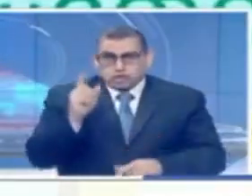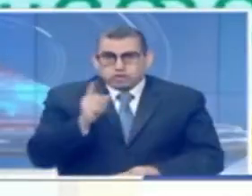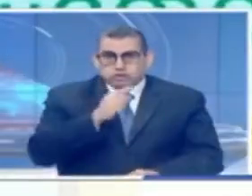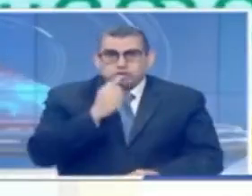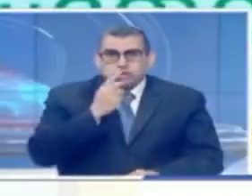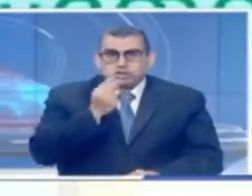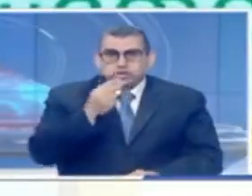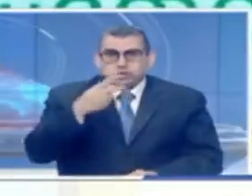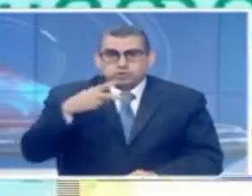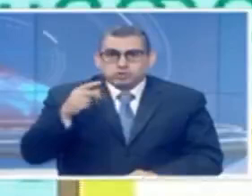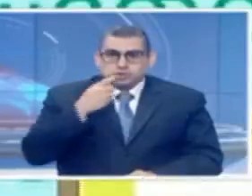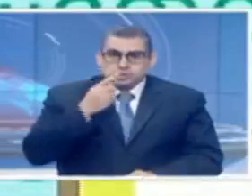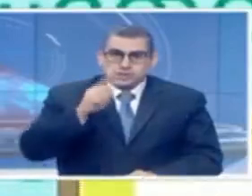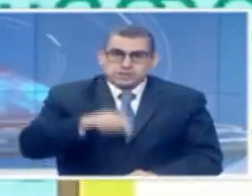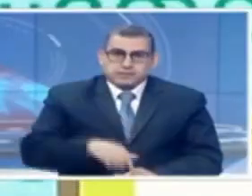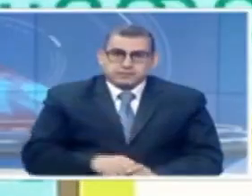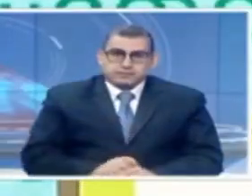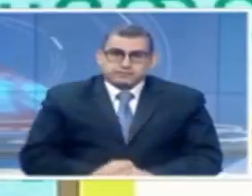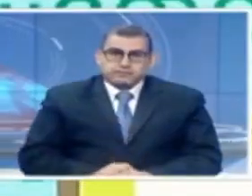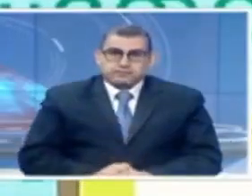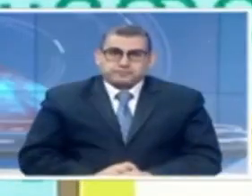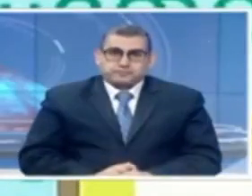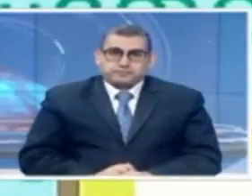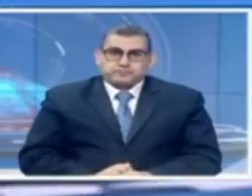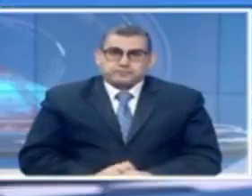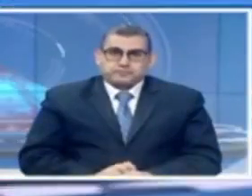عام 2022.